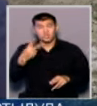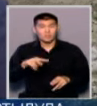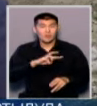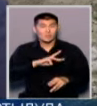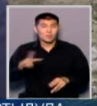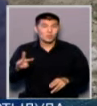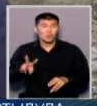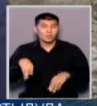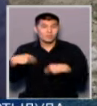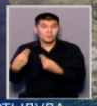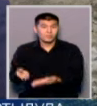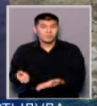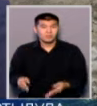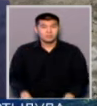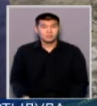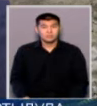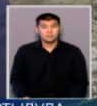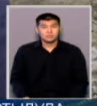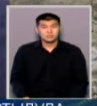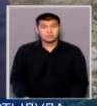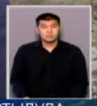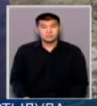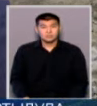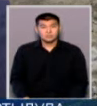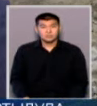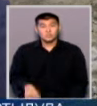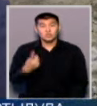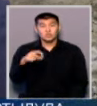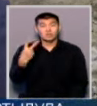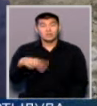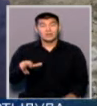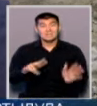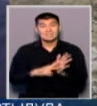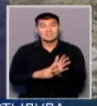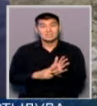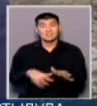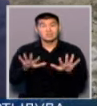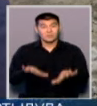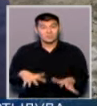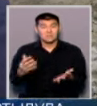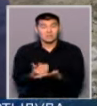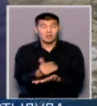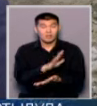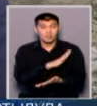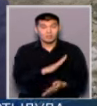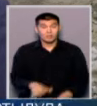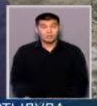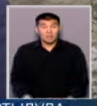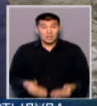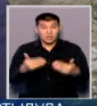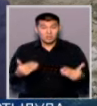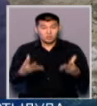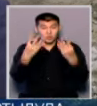миллион теңге бөлініп, бүгінгі күні 128 орын анықталып, қазіргі